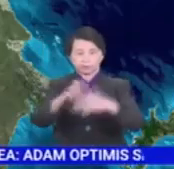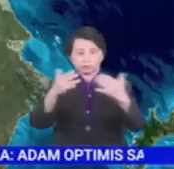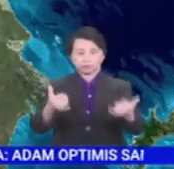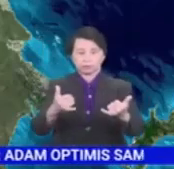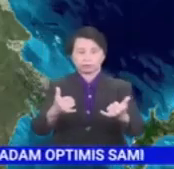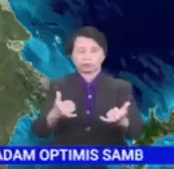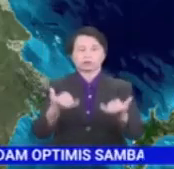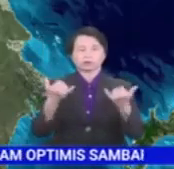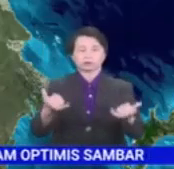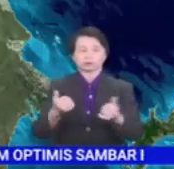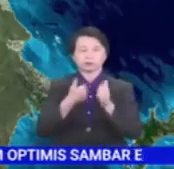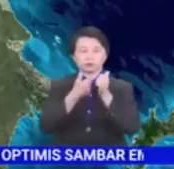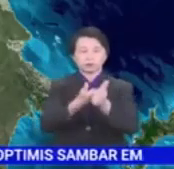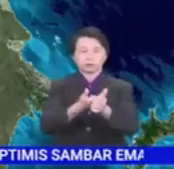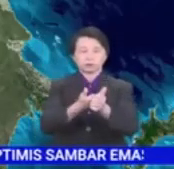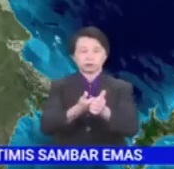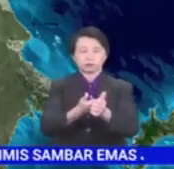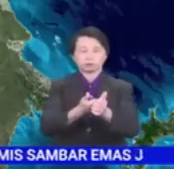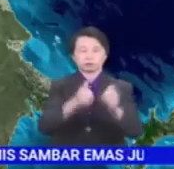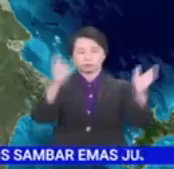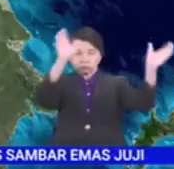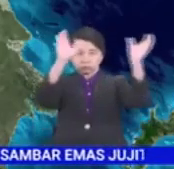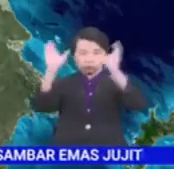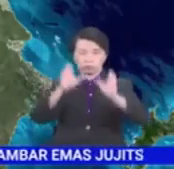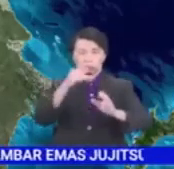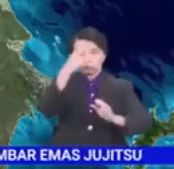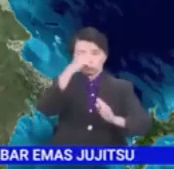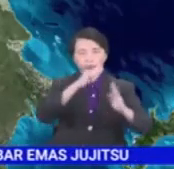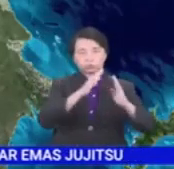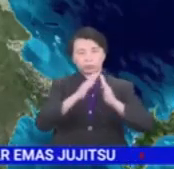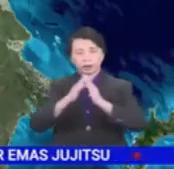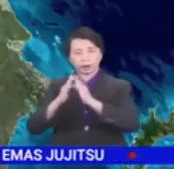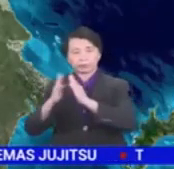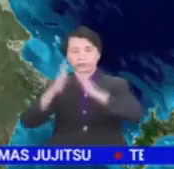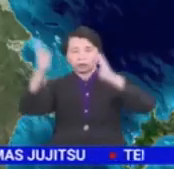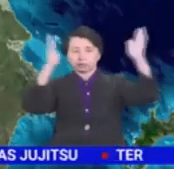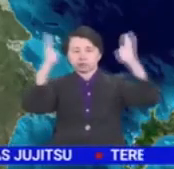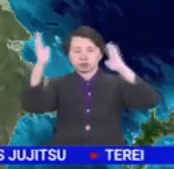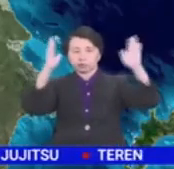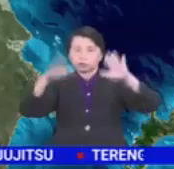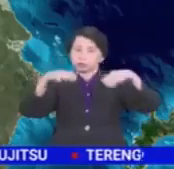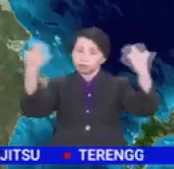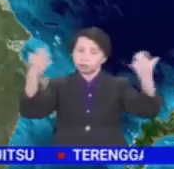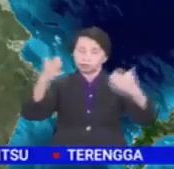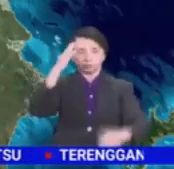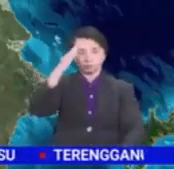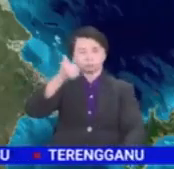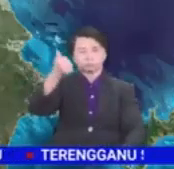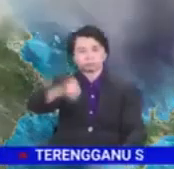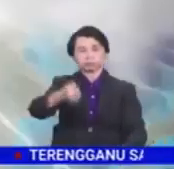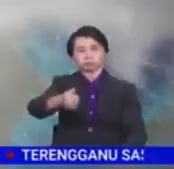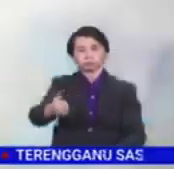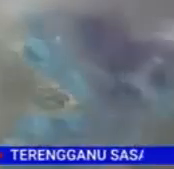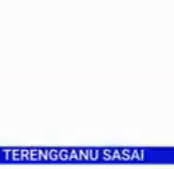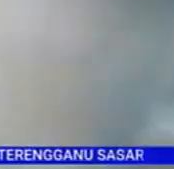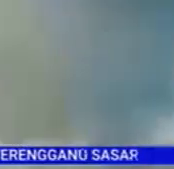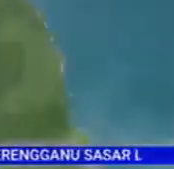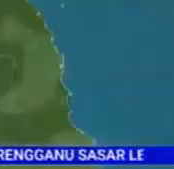Sebelum berpisah, kita ikuti tinjauan cuaca bagi bandar-bandar utama di Malaysia. Sekian, assalamualaikum.